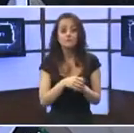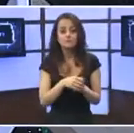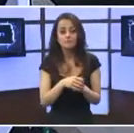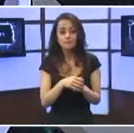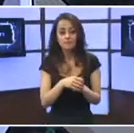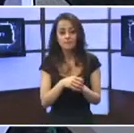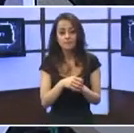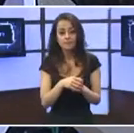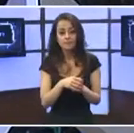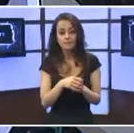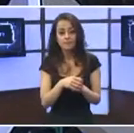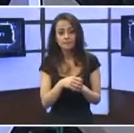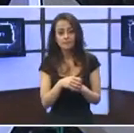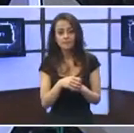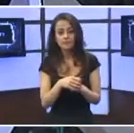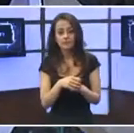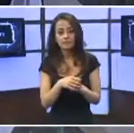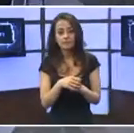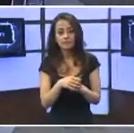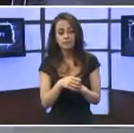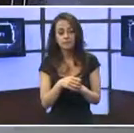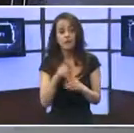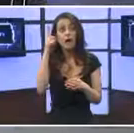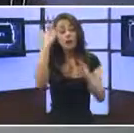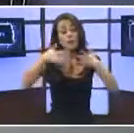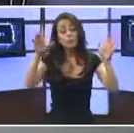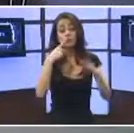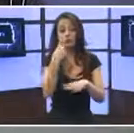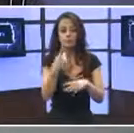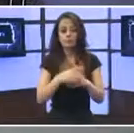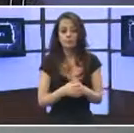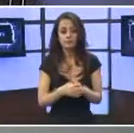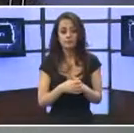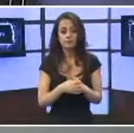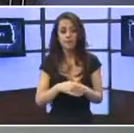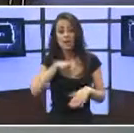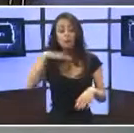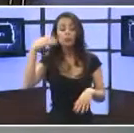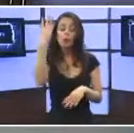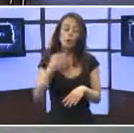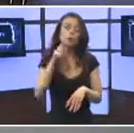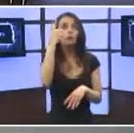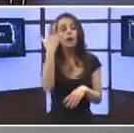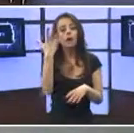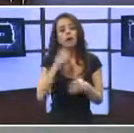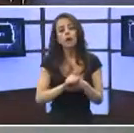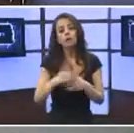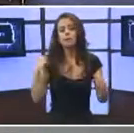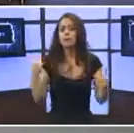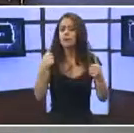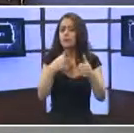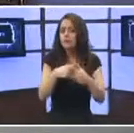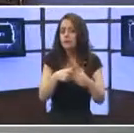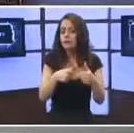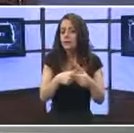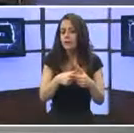oğlumuza yani hep yürüyemeyeceğini söylerler. Allah bilir tabii ne zaman ne olacağı ama yine de bilir. Yine de mesela Siraç bizim için çok